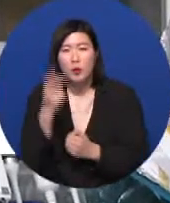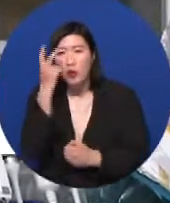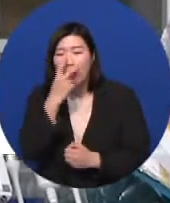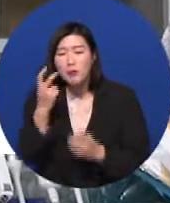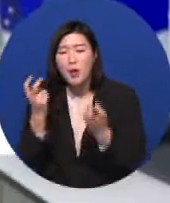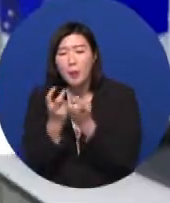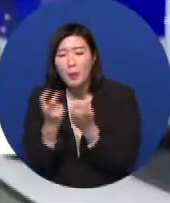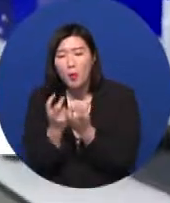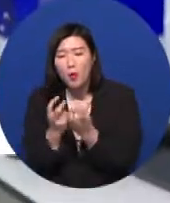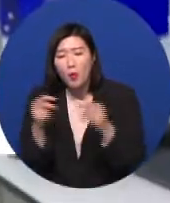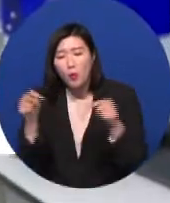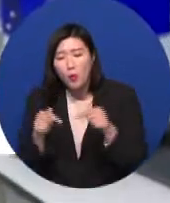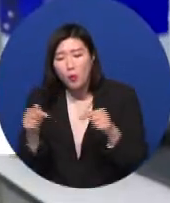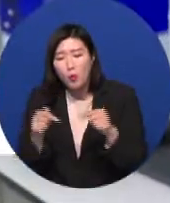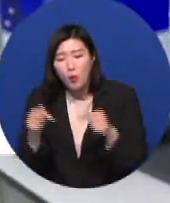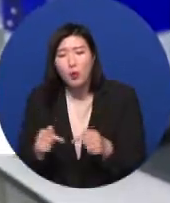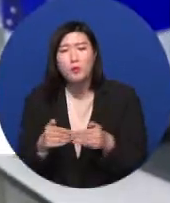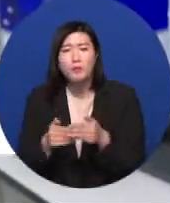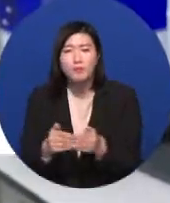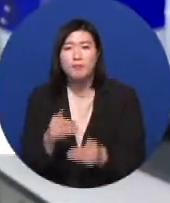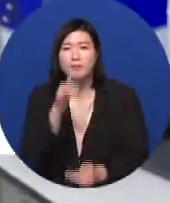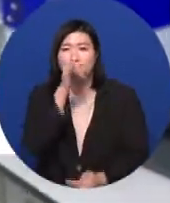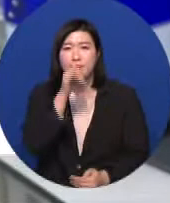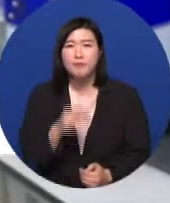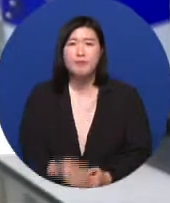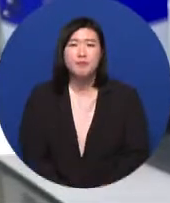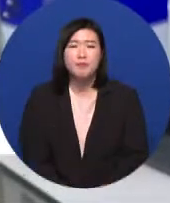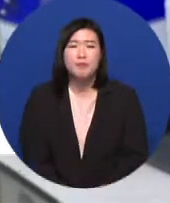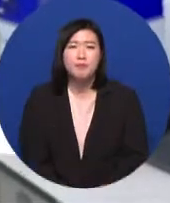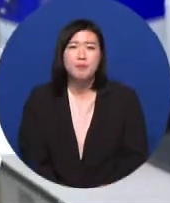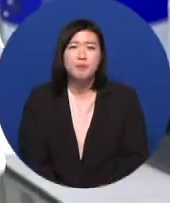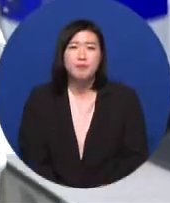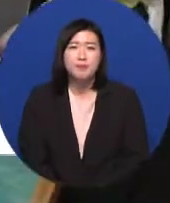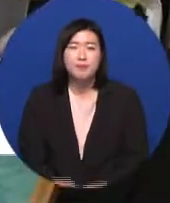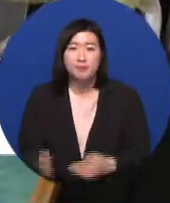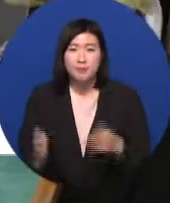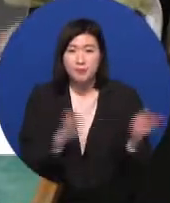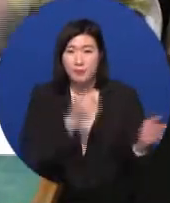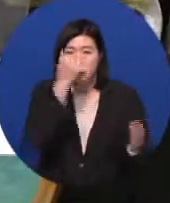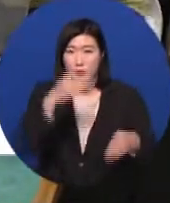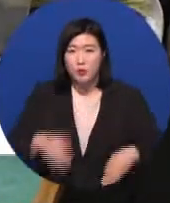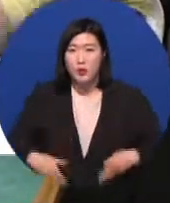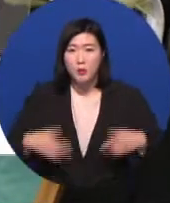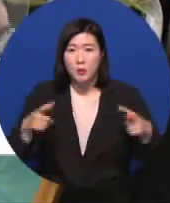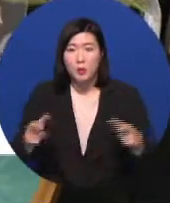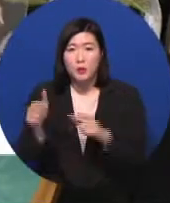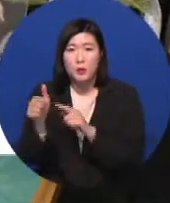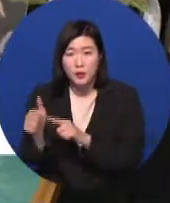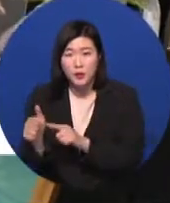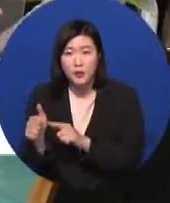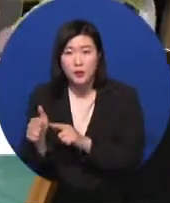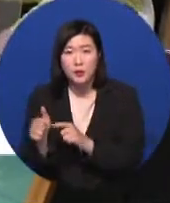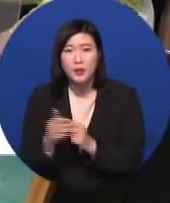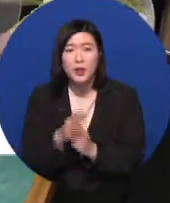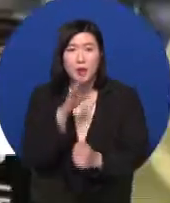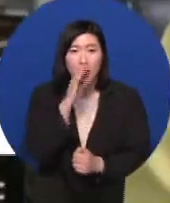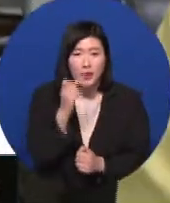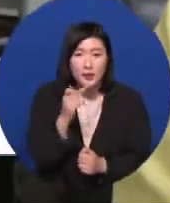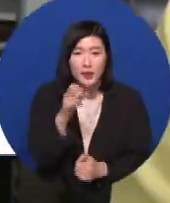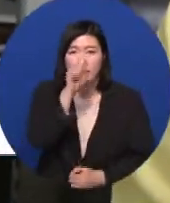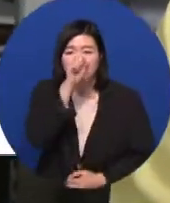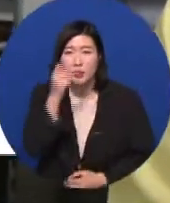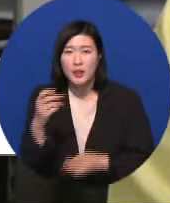진단 검사 등 비상 대응 체계를 점검했습니다 양승조 충남지사 도 연휴 첫 행보로 아산과